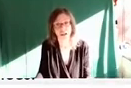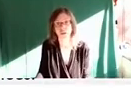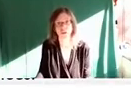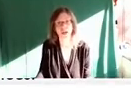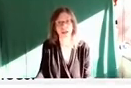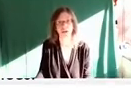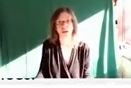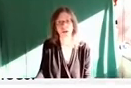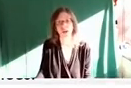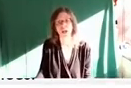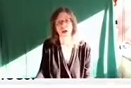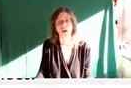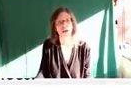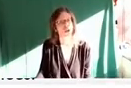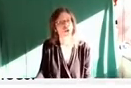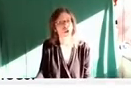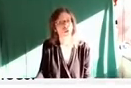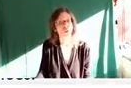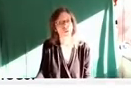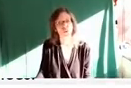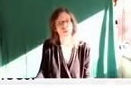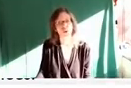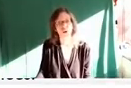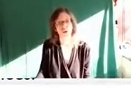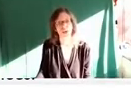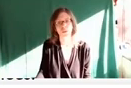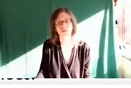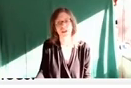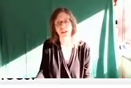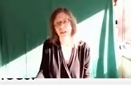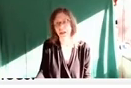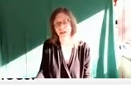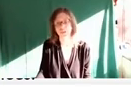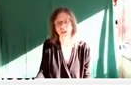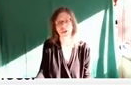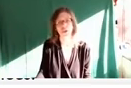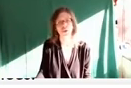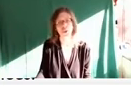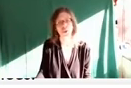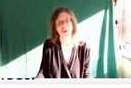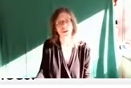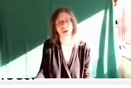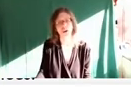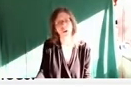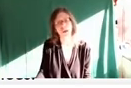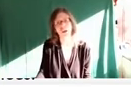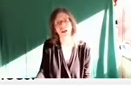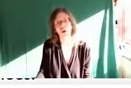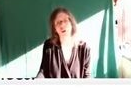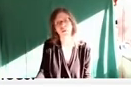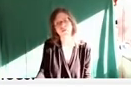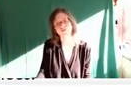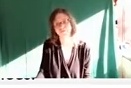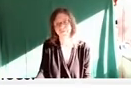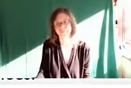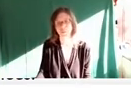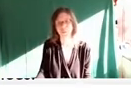la question s'arrête là. Les méthodes non plus, des mauvais designs expérimentaux, etc. Il y a de la